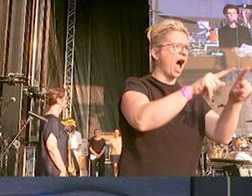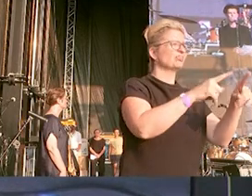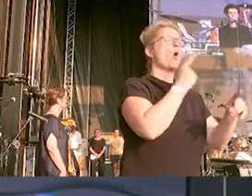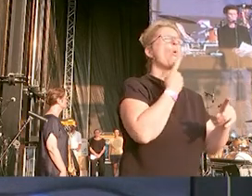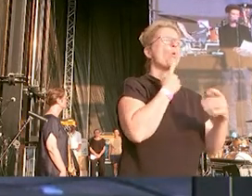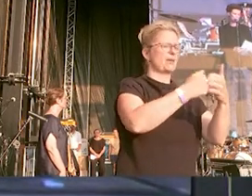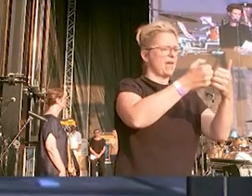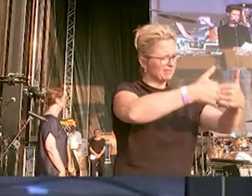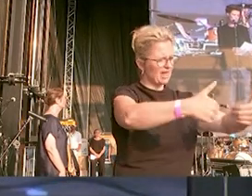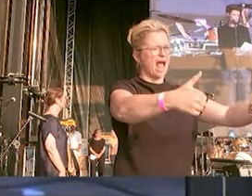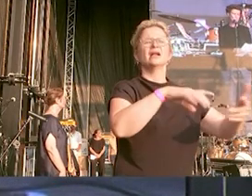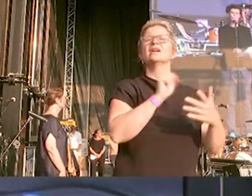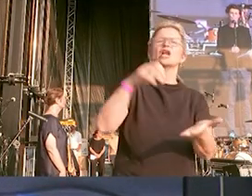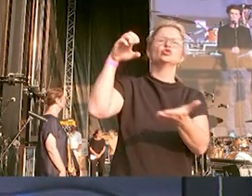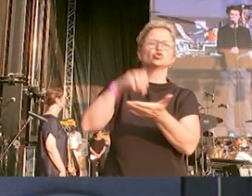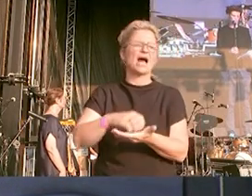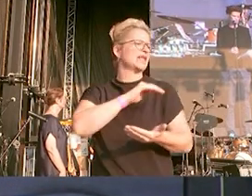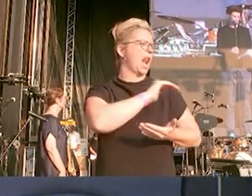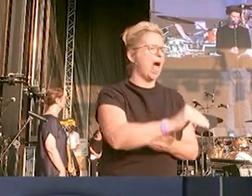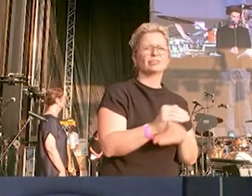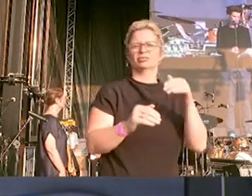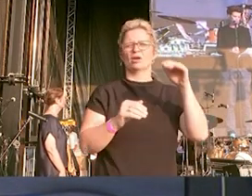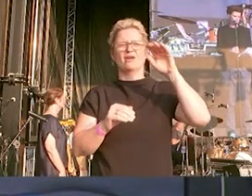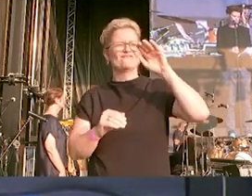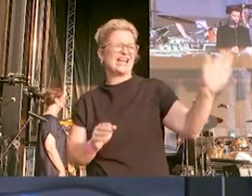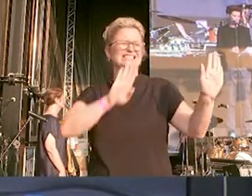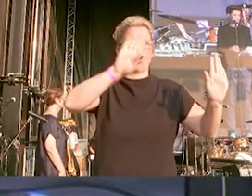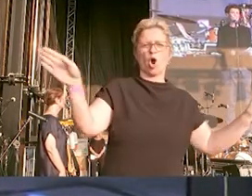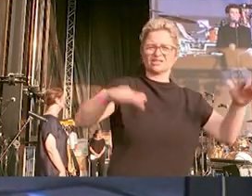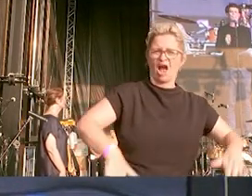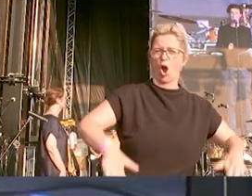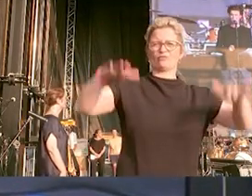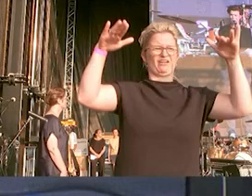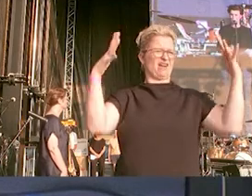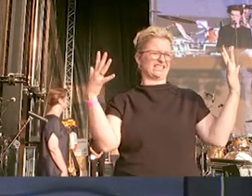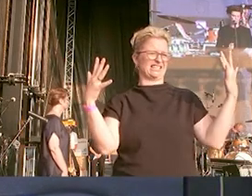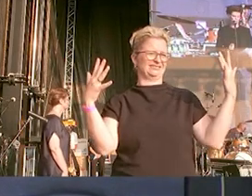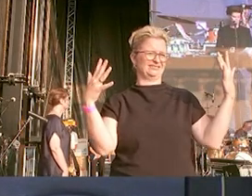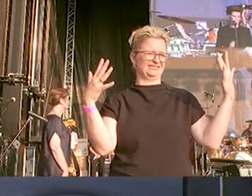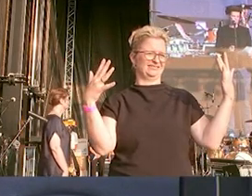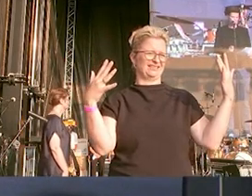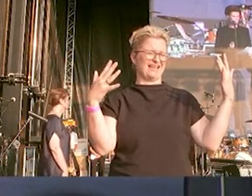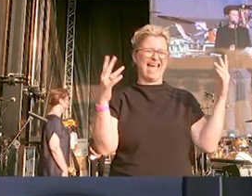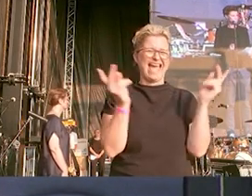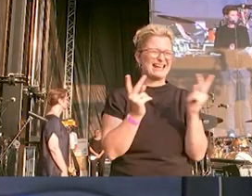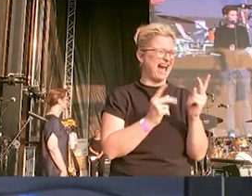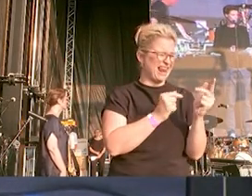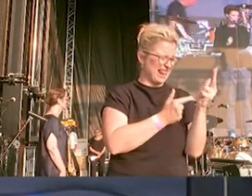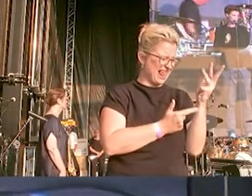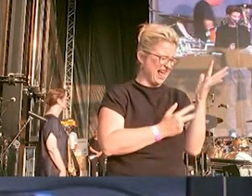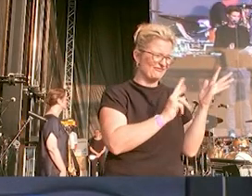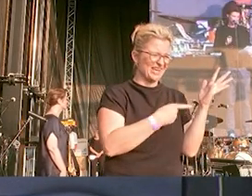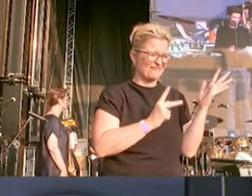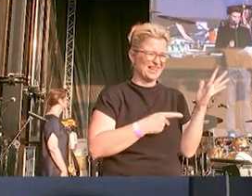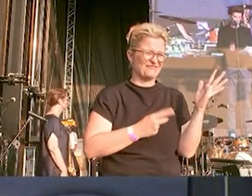auf der Stadt oder auf dem Land leben, im Osten oder Westen sozialisiert sein. Das Einzige, was zählt, ist,